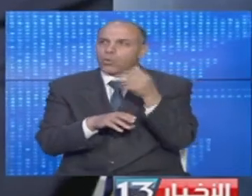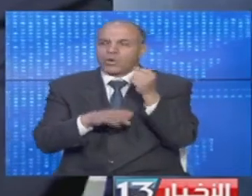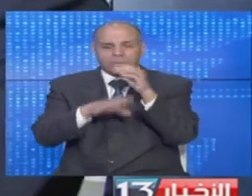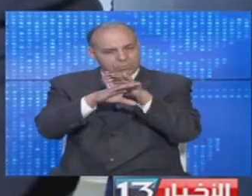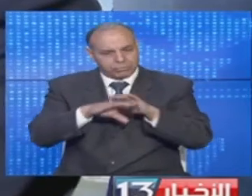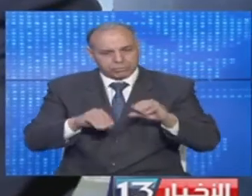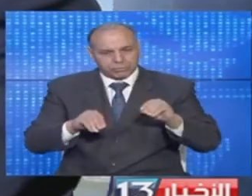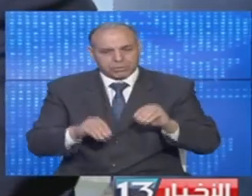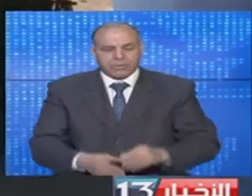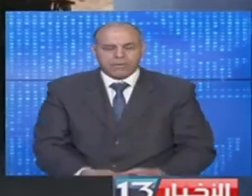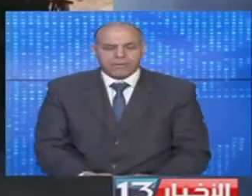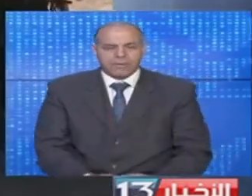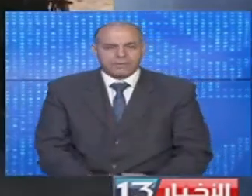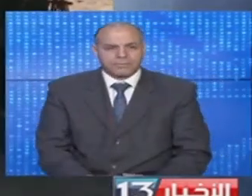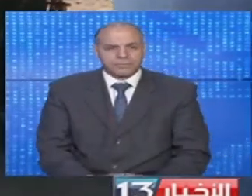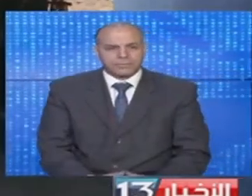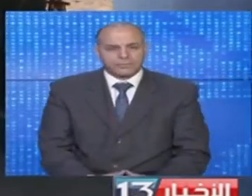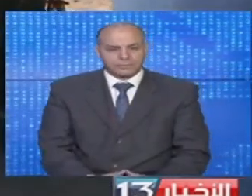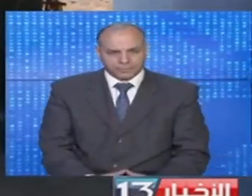والممتلكات الخاصة.